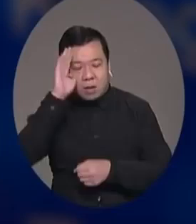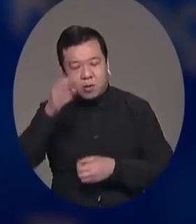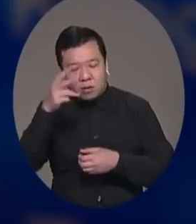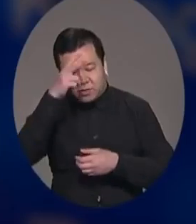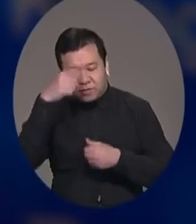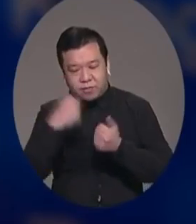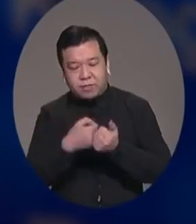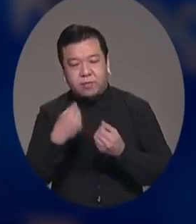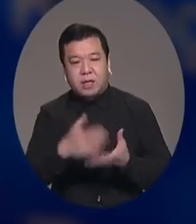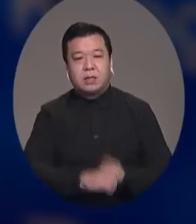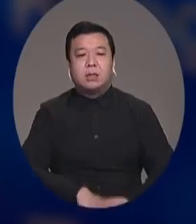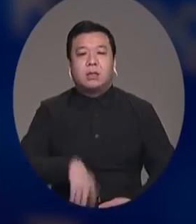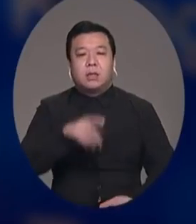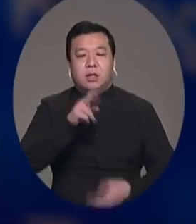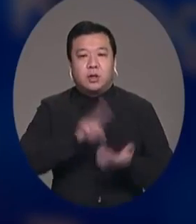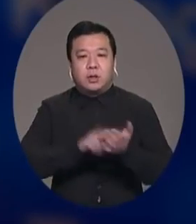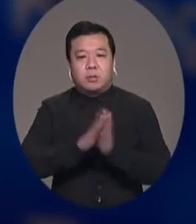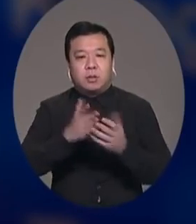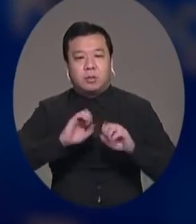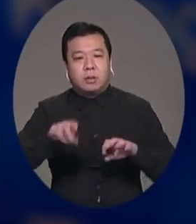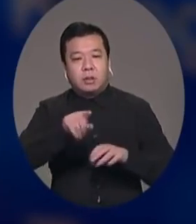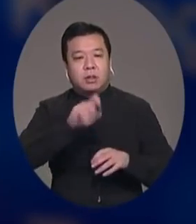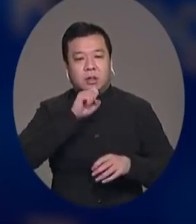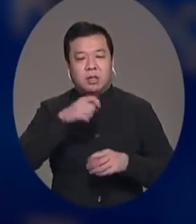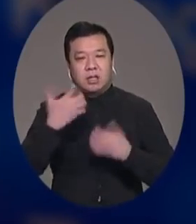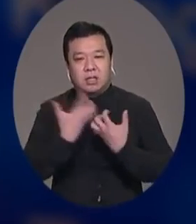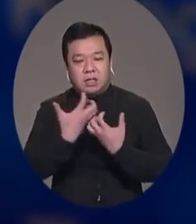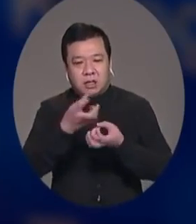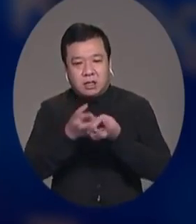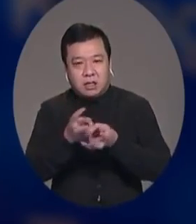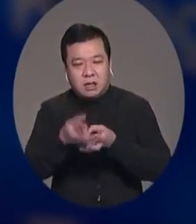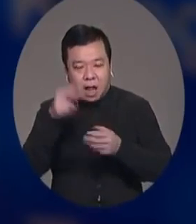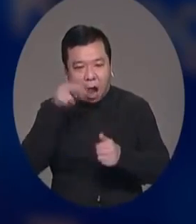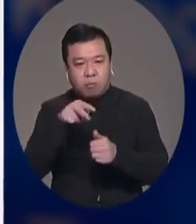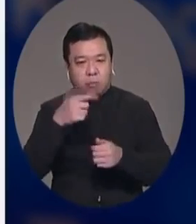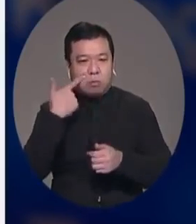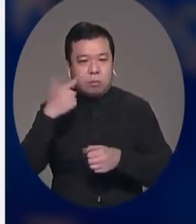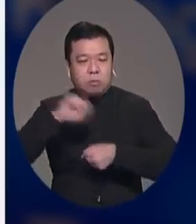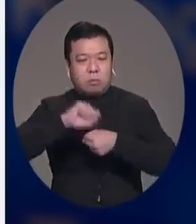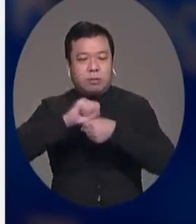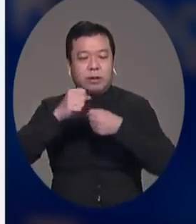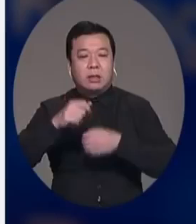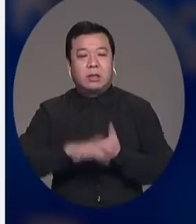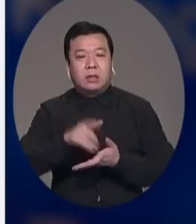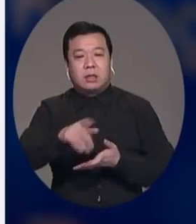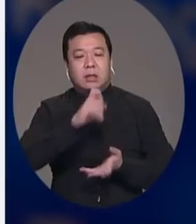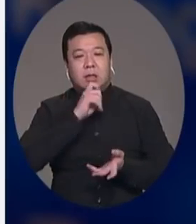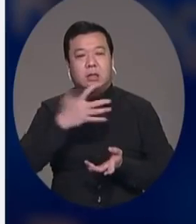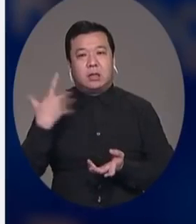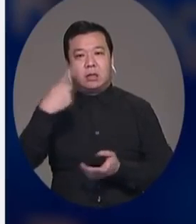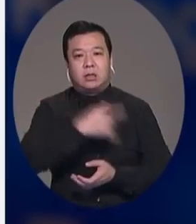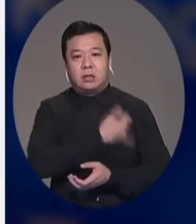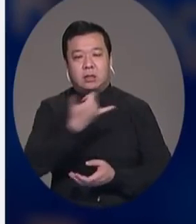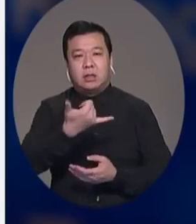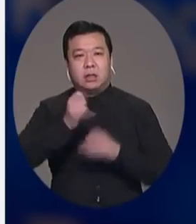信报报道，内地对数据监管日趋严格，中国国家互联网信息办公室上星期六发布